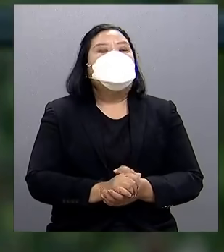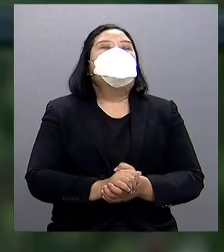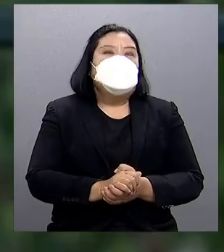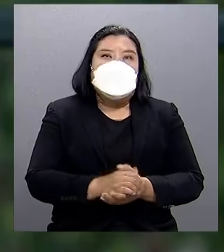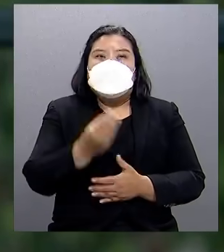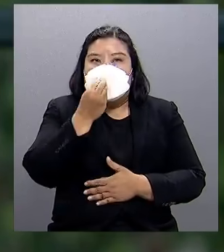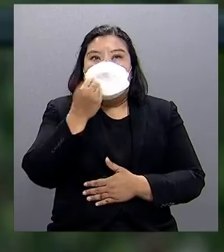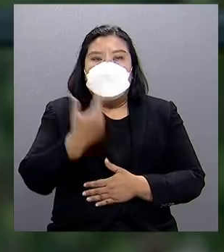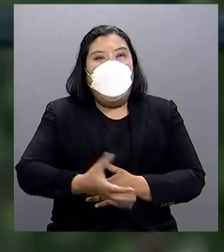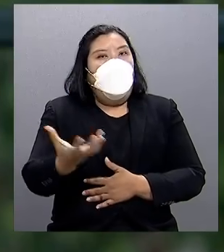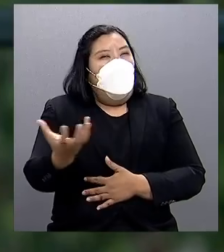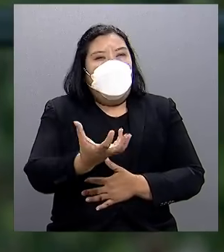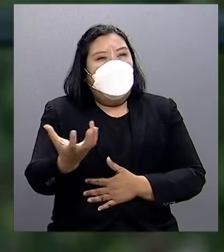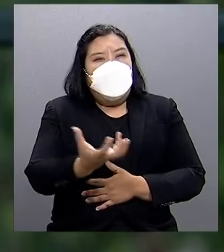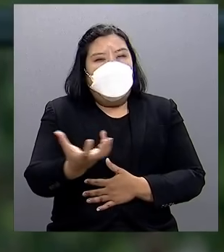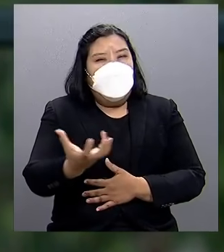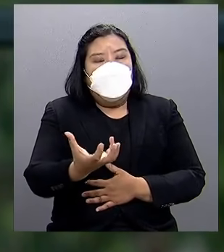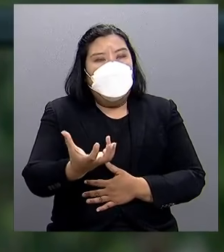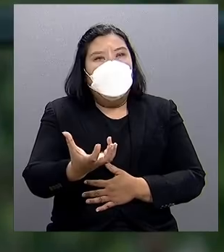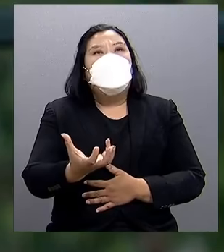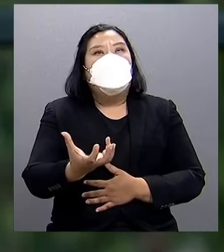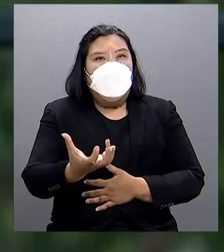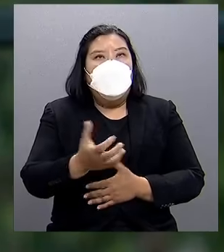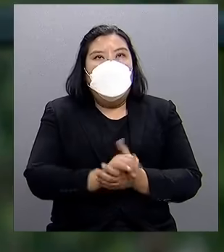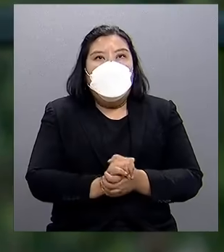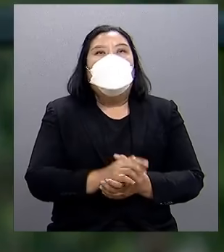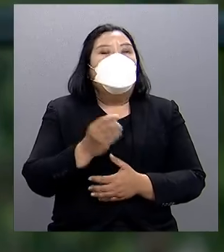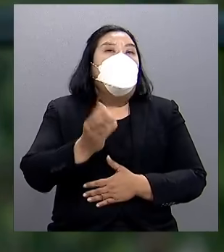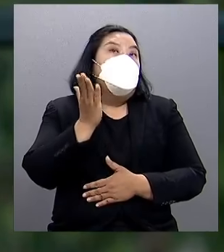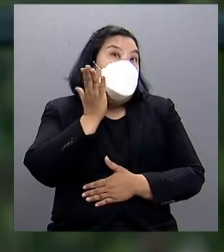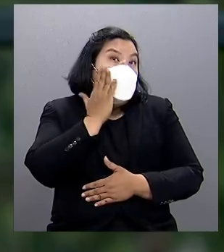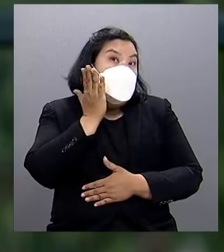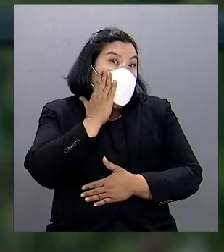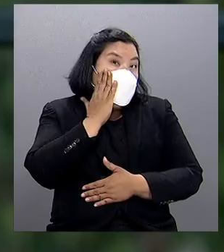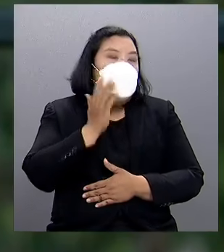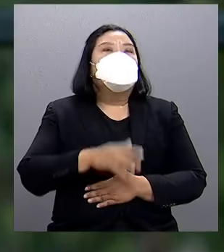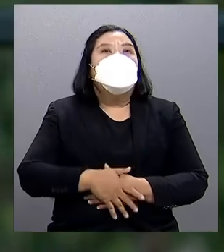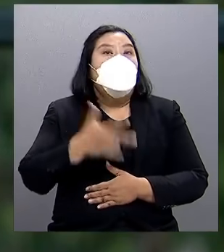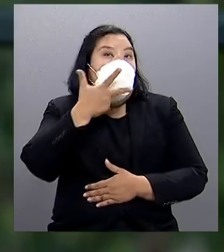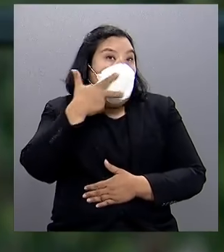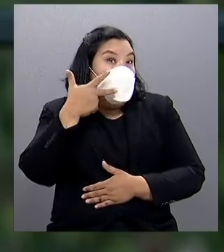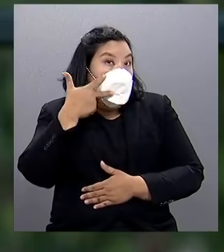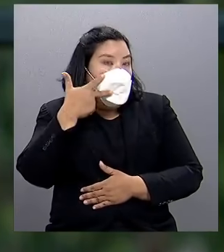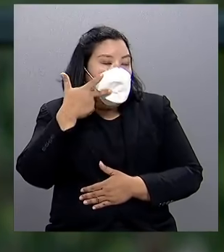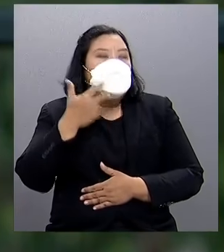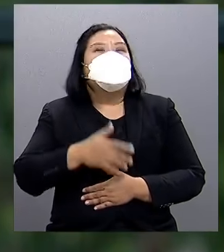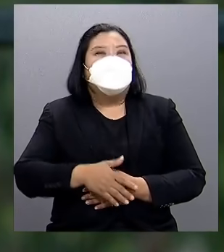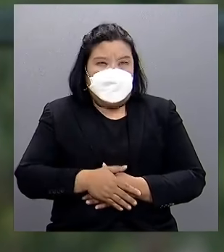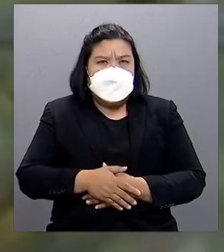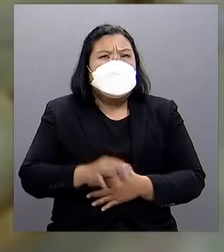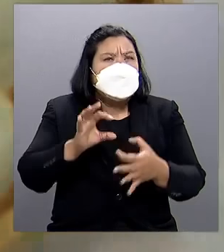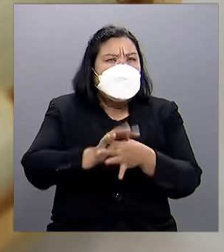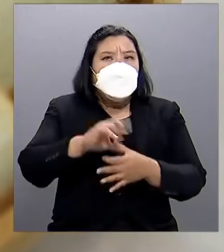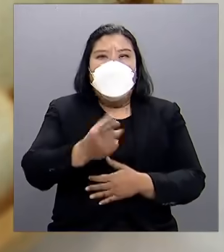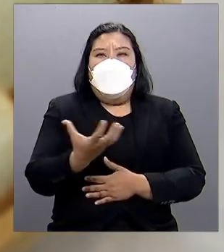ไม่พ้นเลยนะครับที่เป็นปัจจัยหลักเลยก็คือเรื่องของแป้งและน้ำตาลนะครับที่เป็นหลักเลยนะครับเพราะว่าแป้งและน้ำตาล